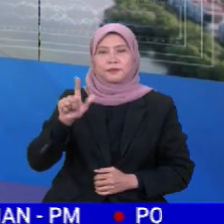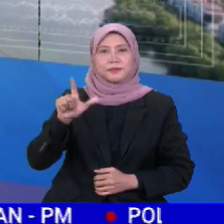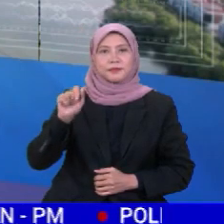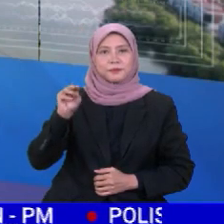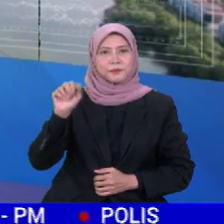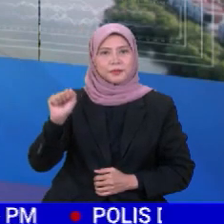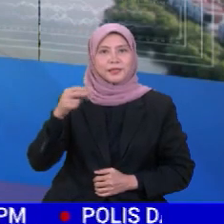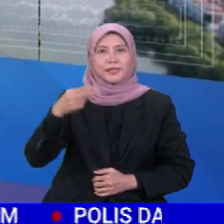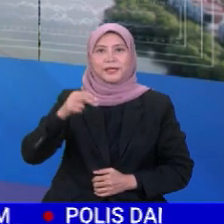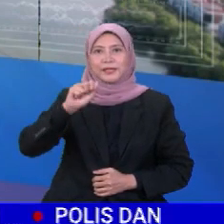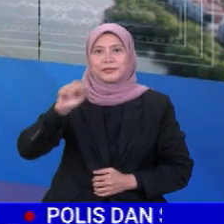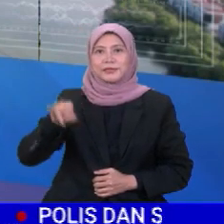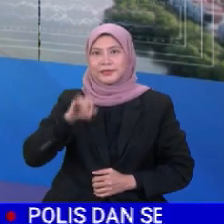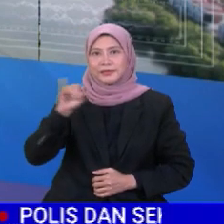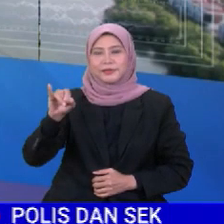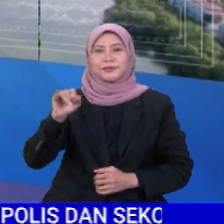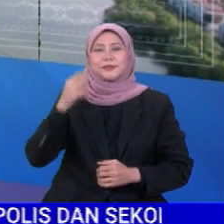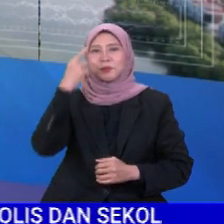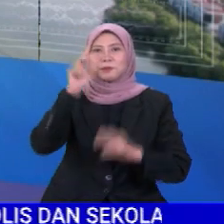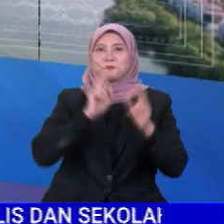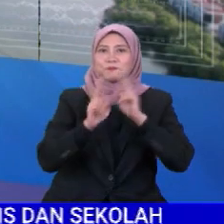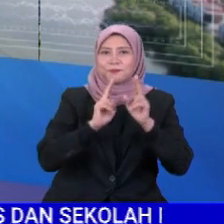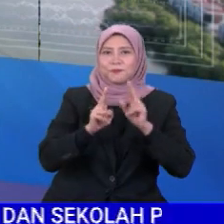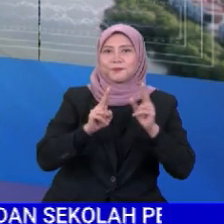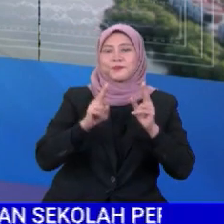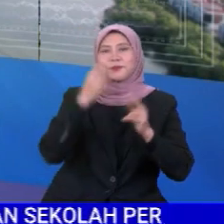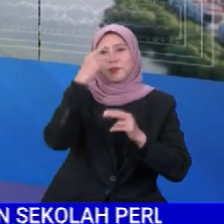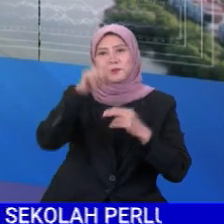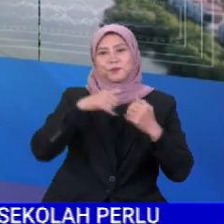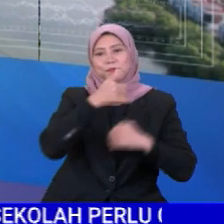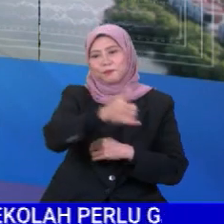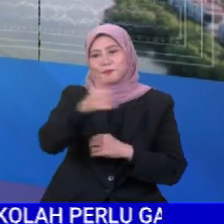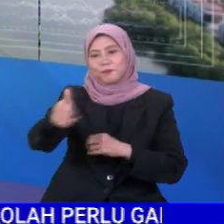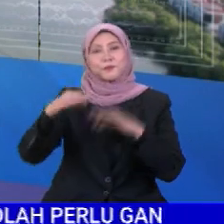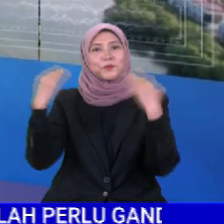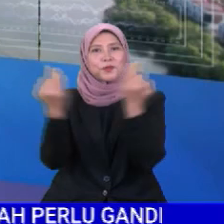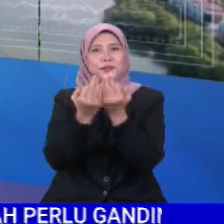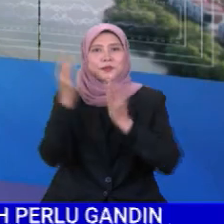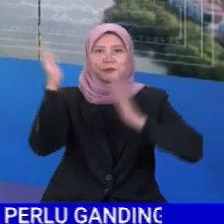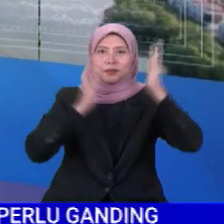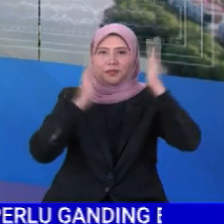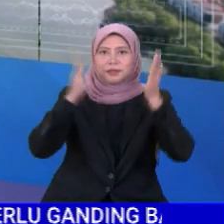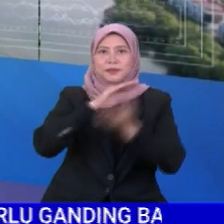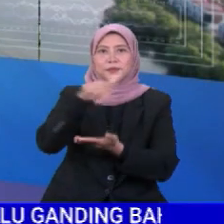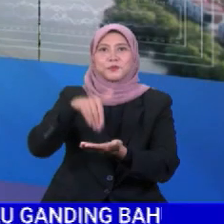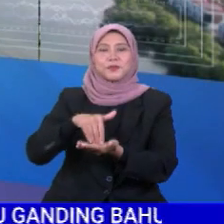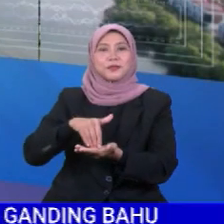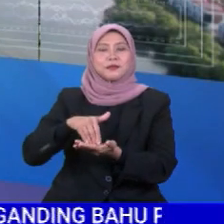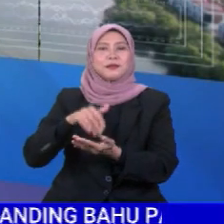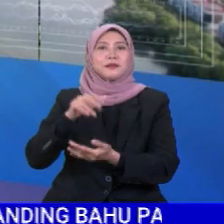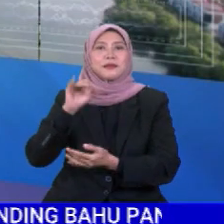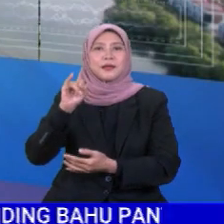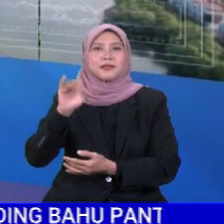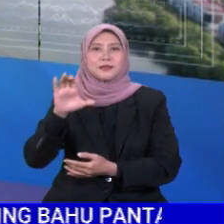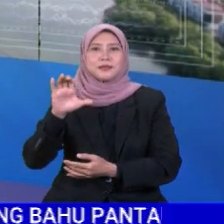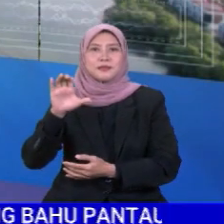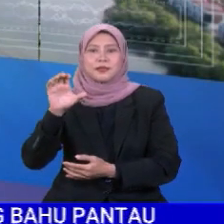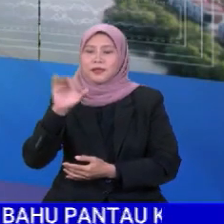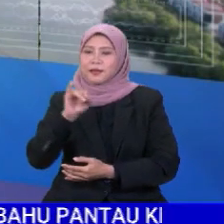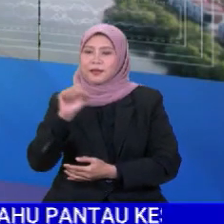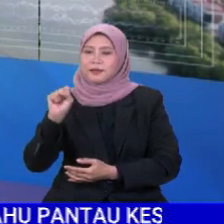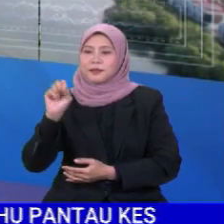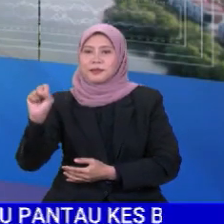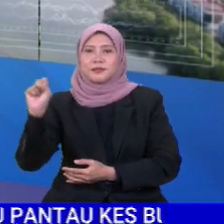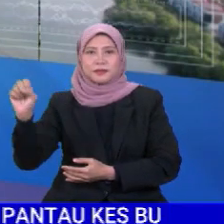semasa berucap pada Jelajah Aspirasi Keluarga Malaysia JAKM edisi Sabah di Pusat Konvensyen Antarabangsa Sabah SICC di